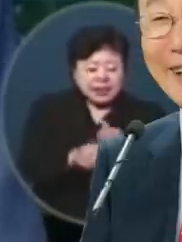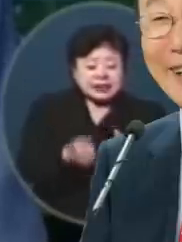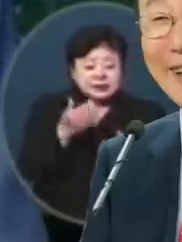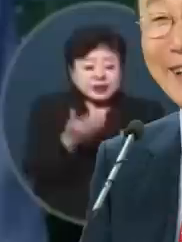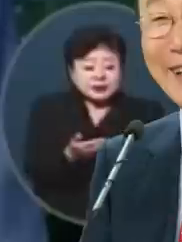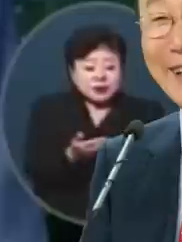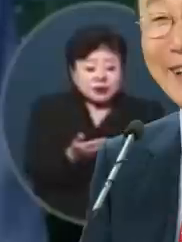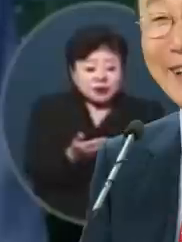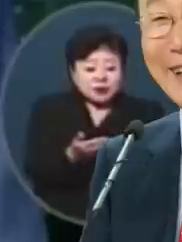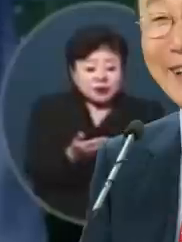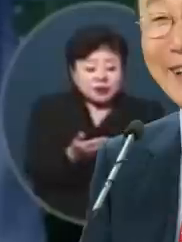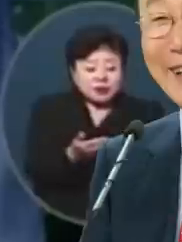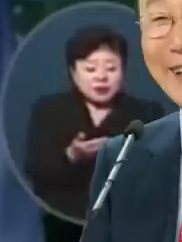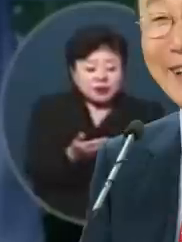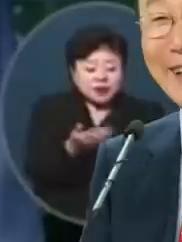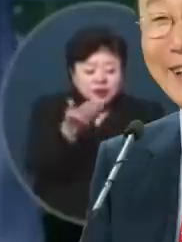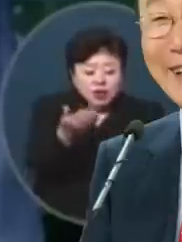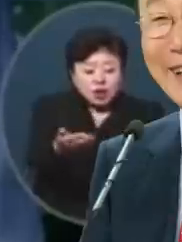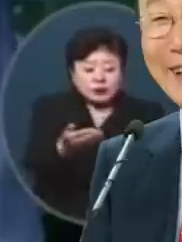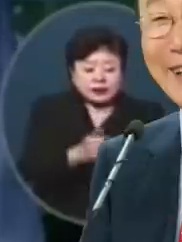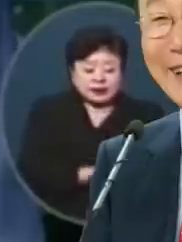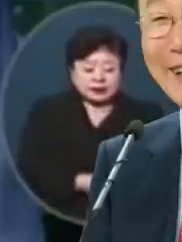하나님께서는 여러분이